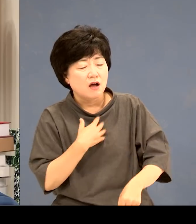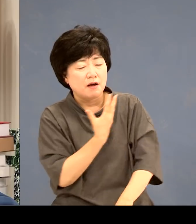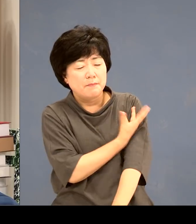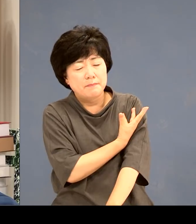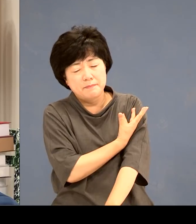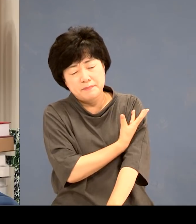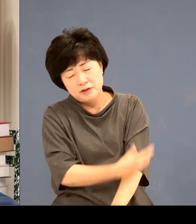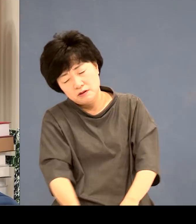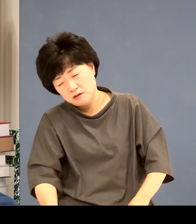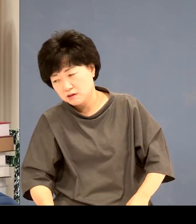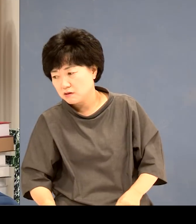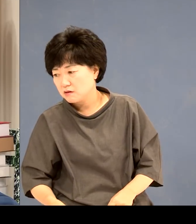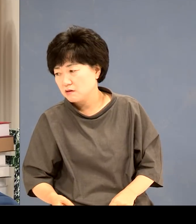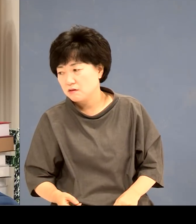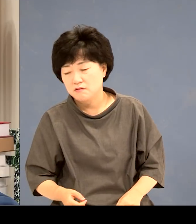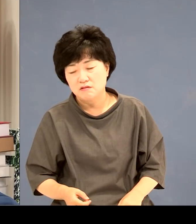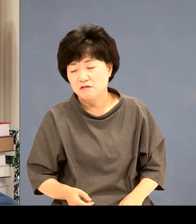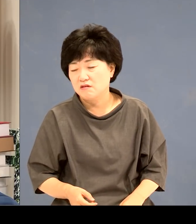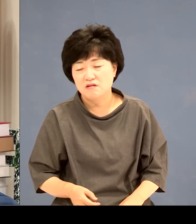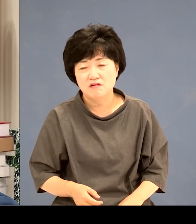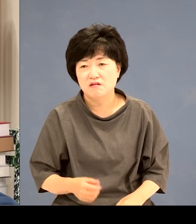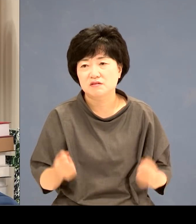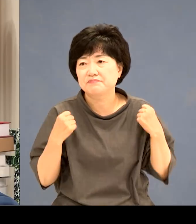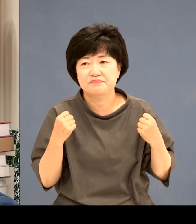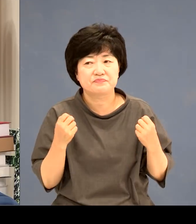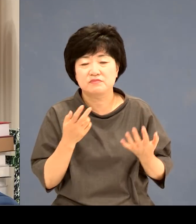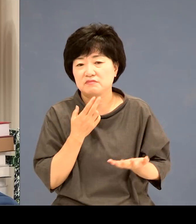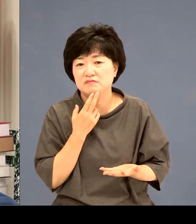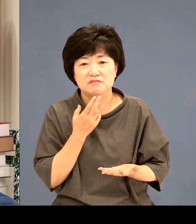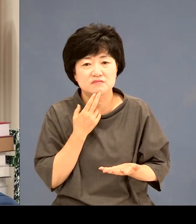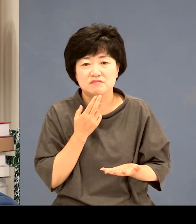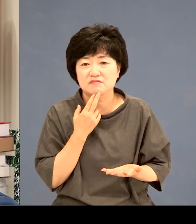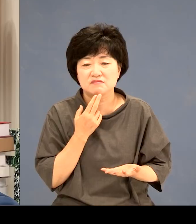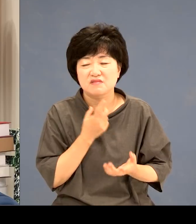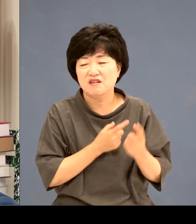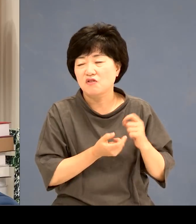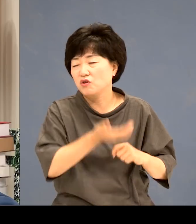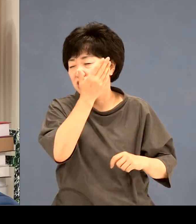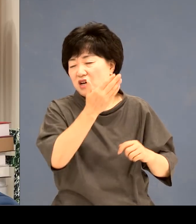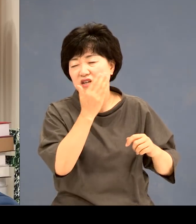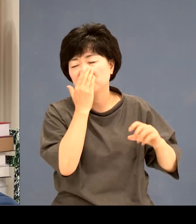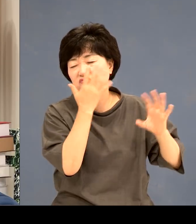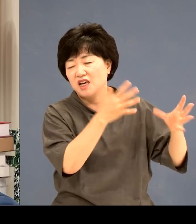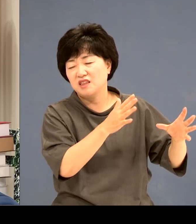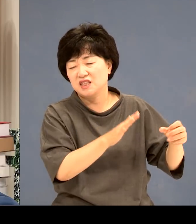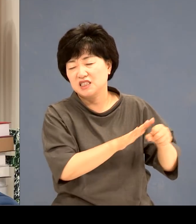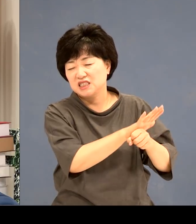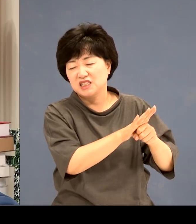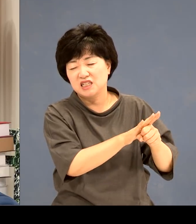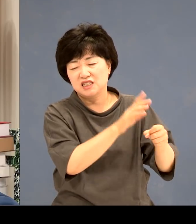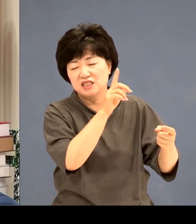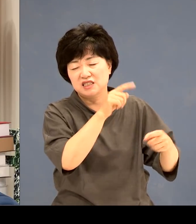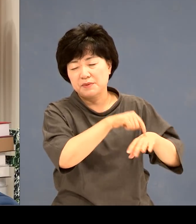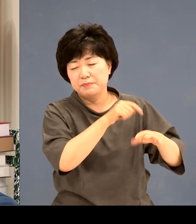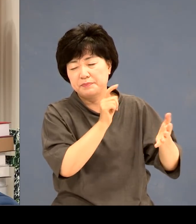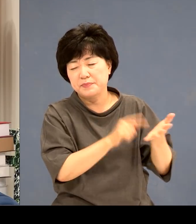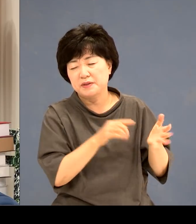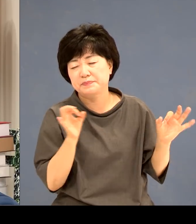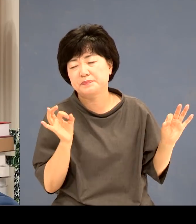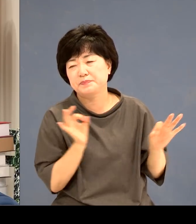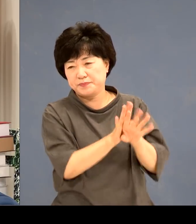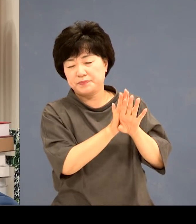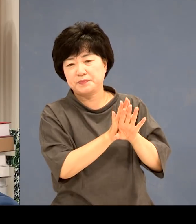만에 탈진을 한 거죠. 탈진을 하면서 번아웃이 되었죠. 더 이상 이스라엘 유대인들에 대한